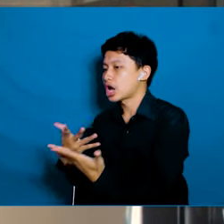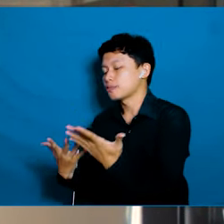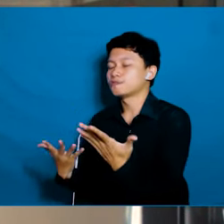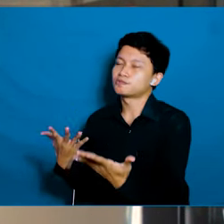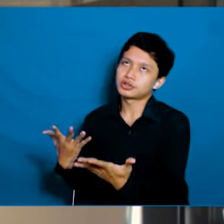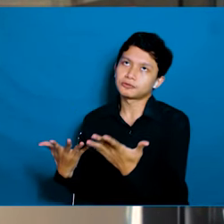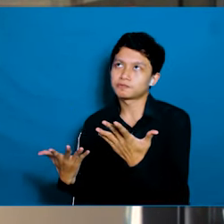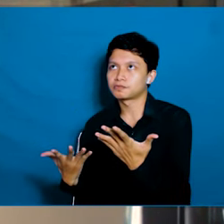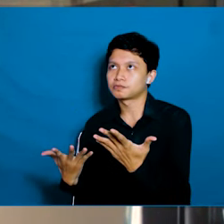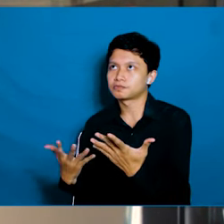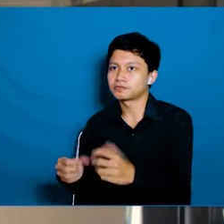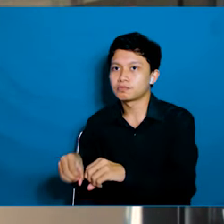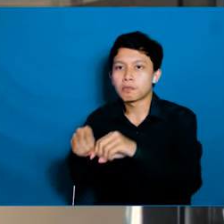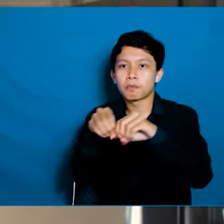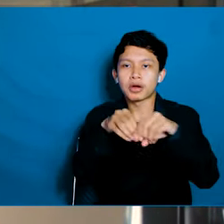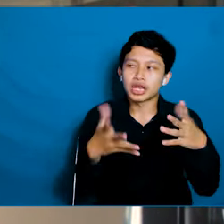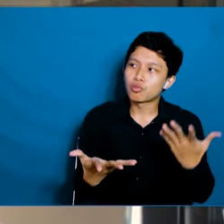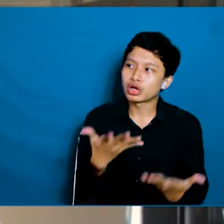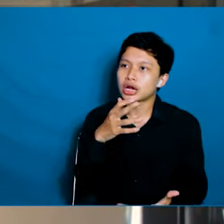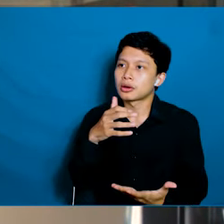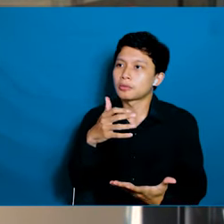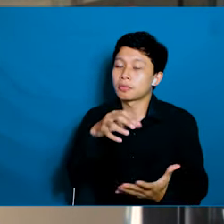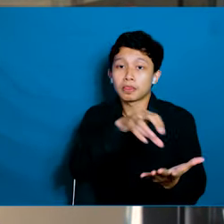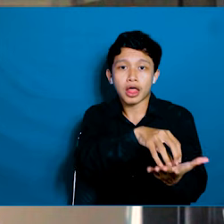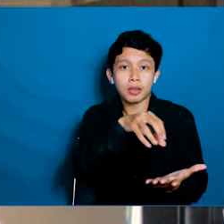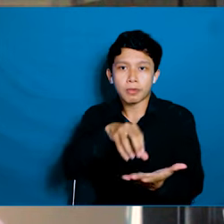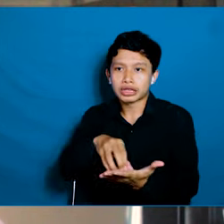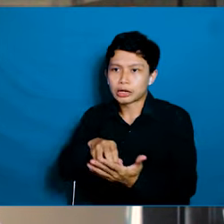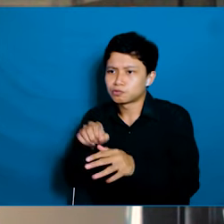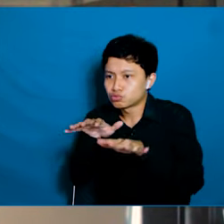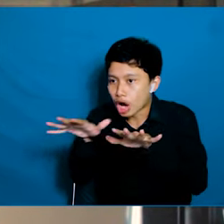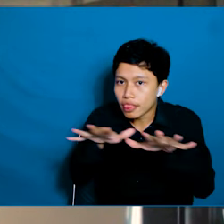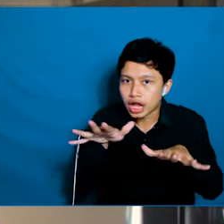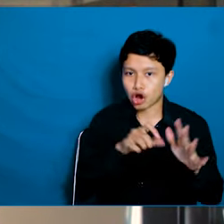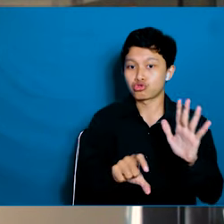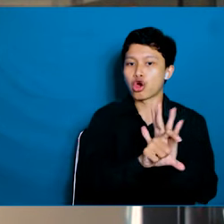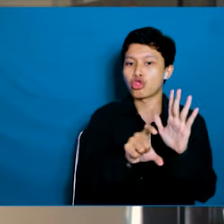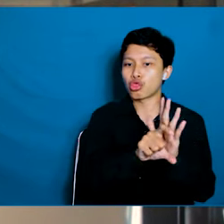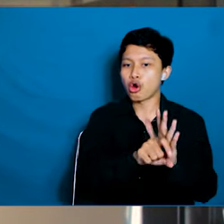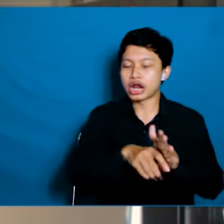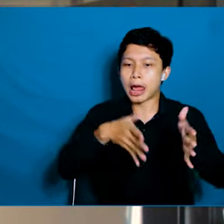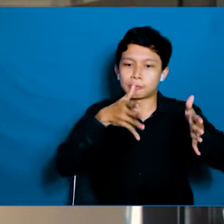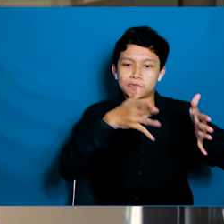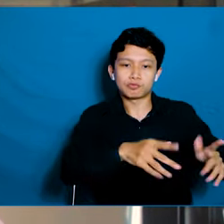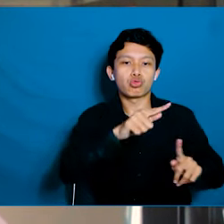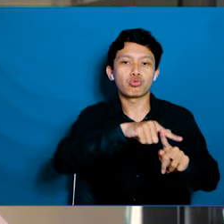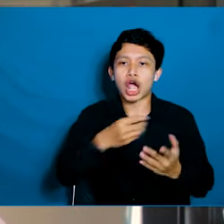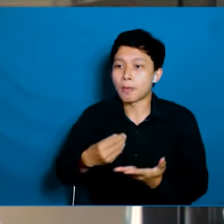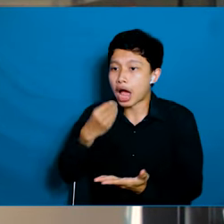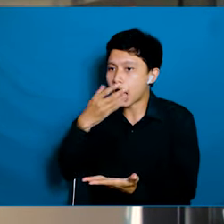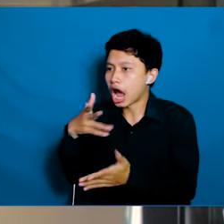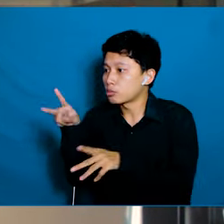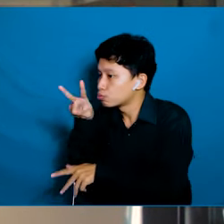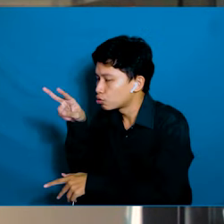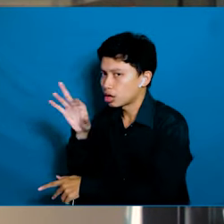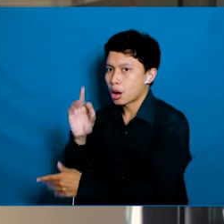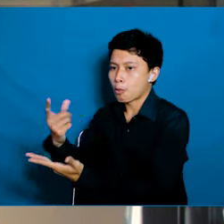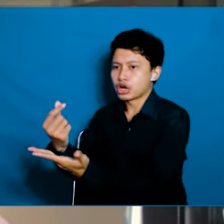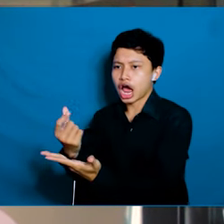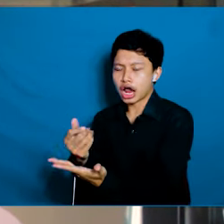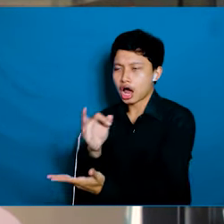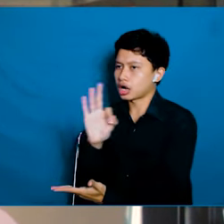kita tempatkan ke posisi-posisi strategis. Tidak lagi jadi seksi konsumsi, jadi